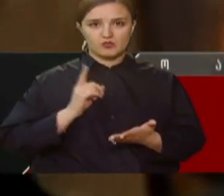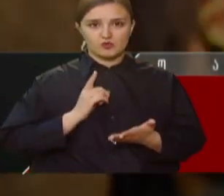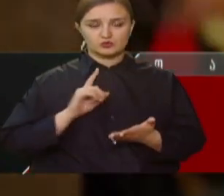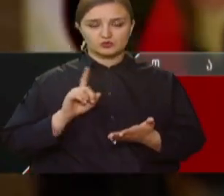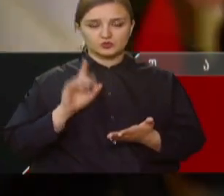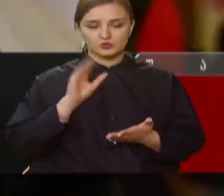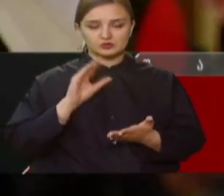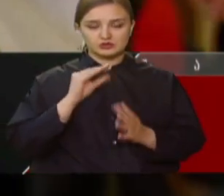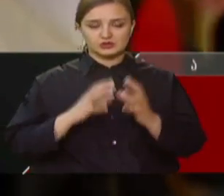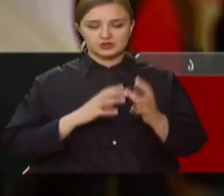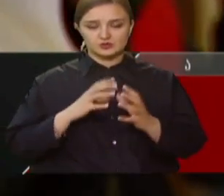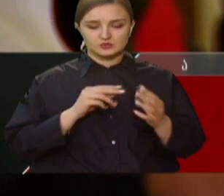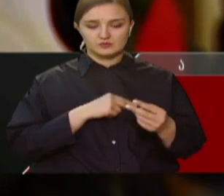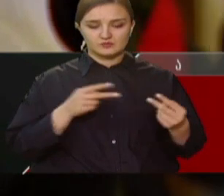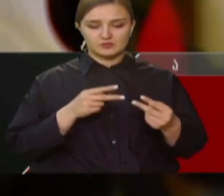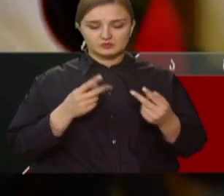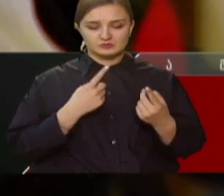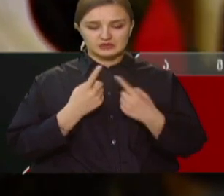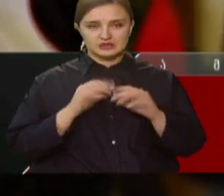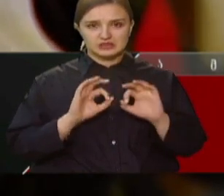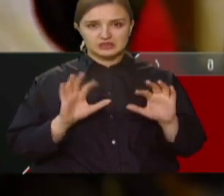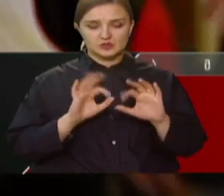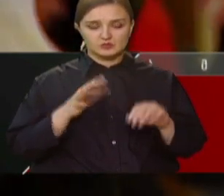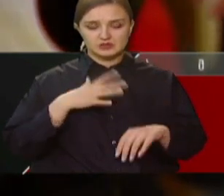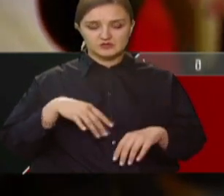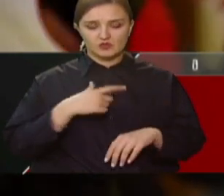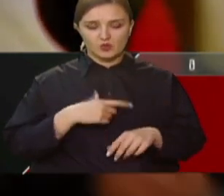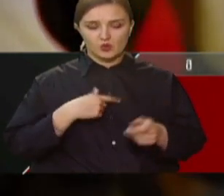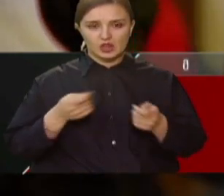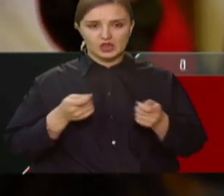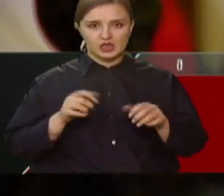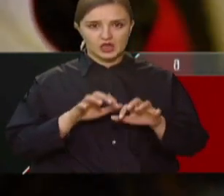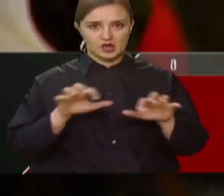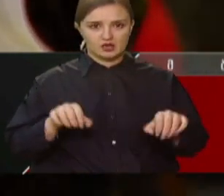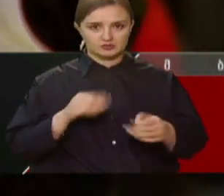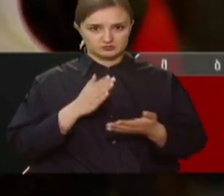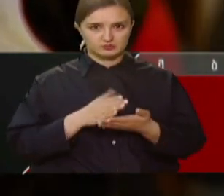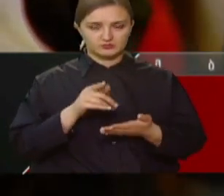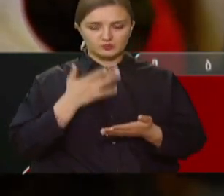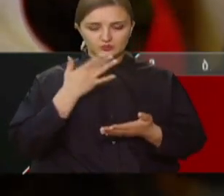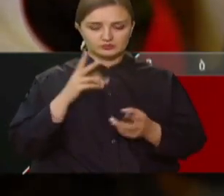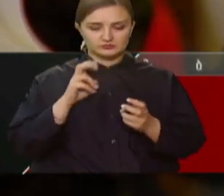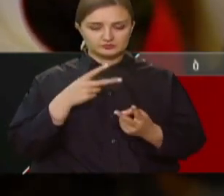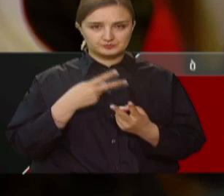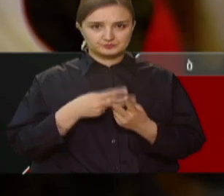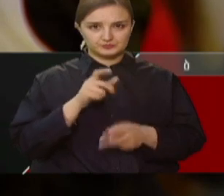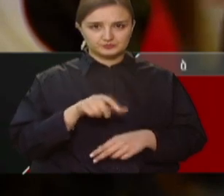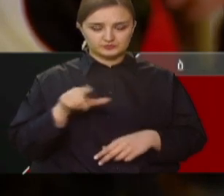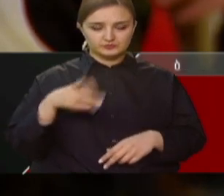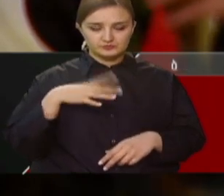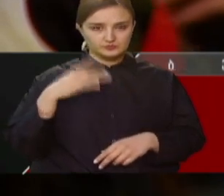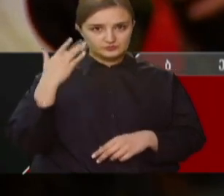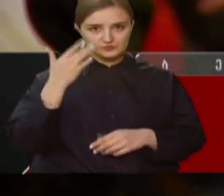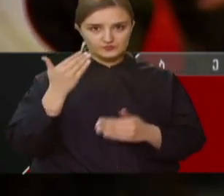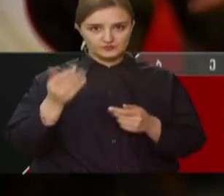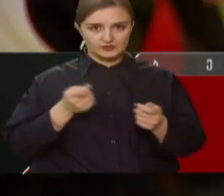რომ როდესაც ჩვენი საერთაშორისო პარტნიორები საუბრობენ ამ ქვეყანაში ხავს ოლიგარქი, რომ ამ ქვეყანაში არის პოლიტიკური პატიმრები და რომ ქართული ეთნების